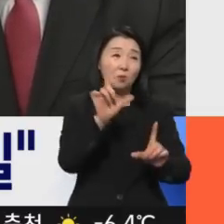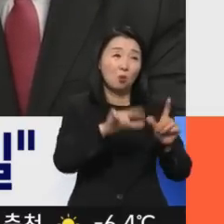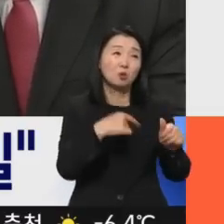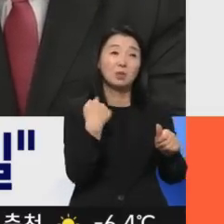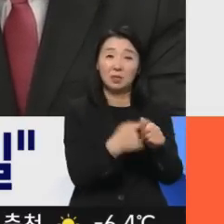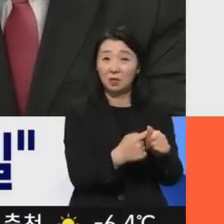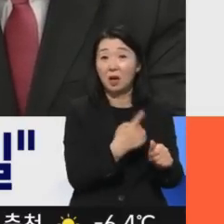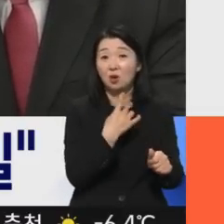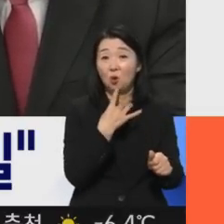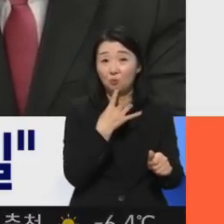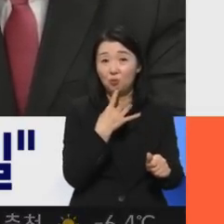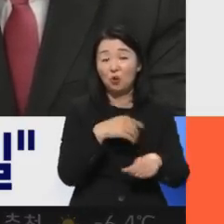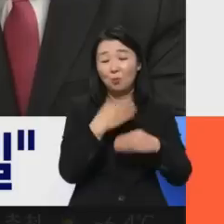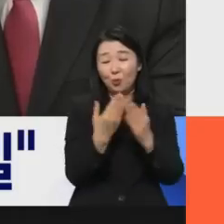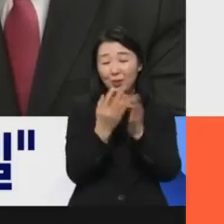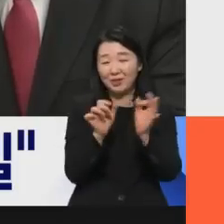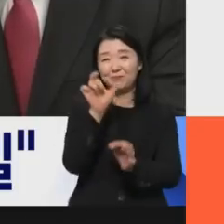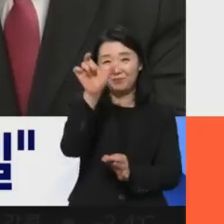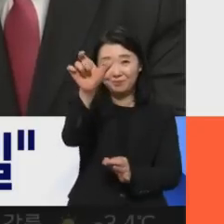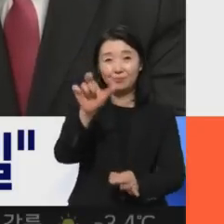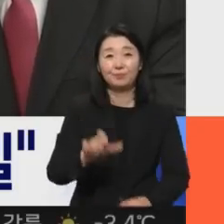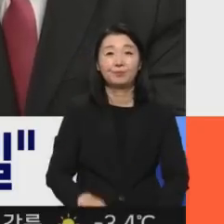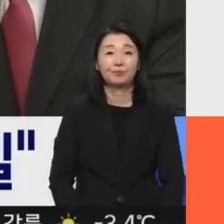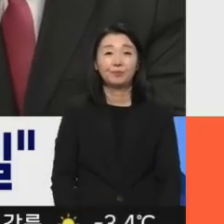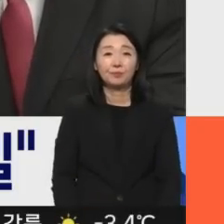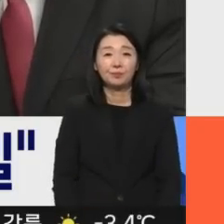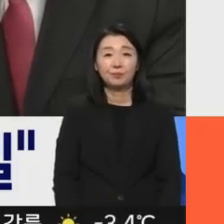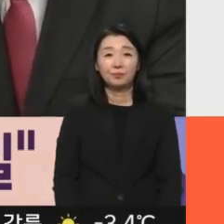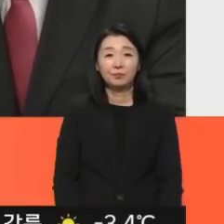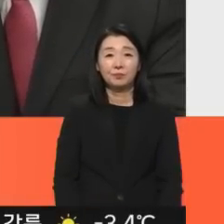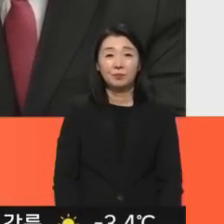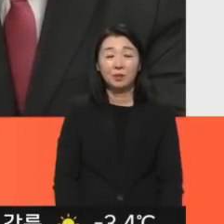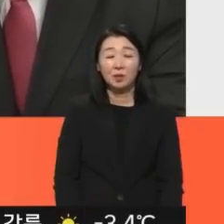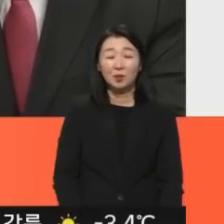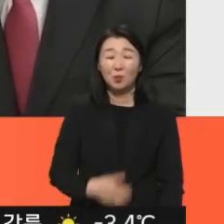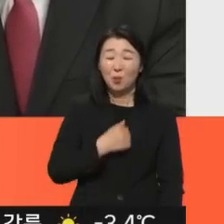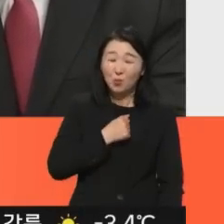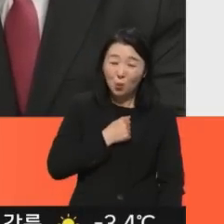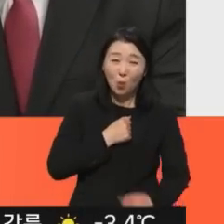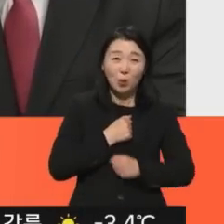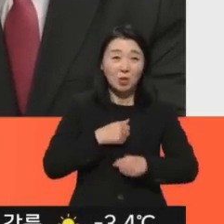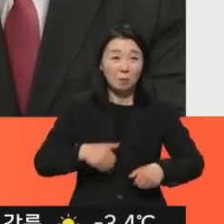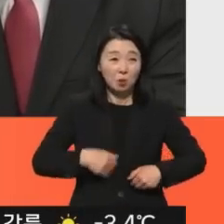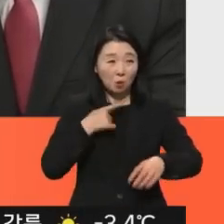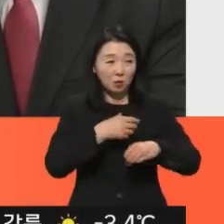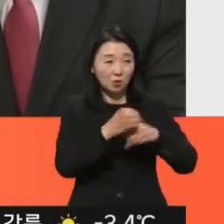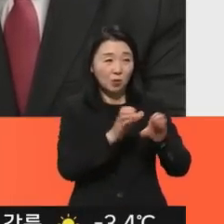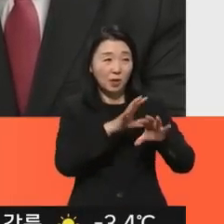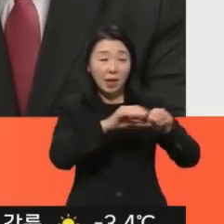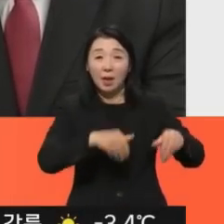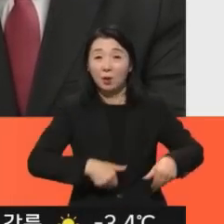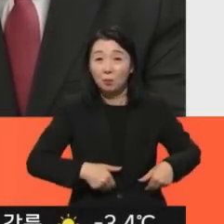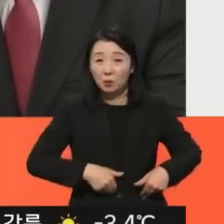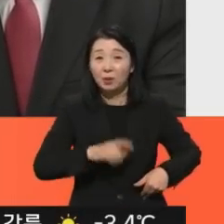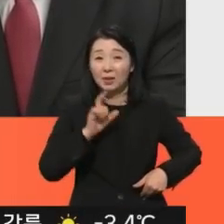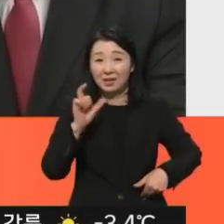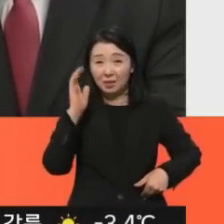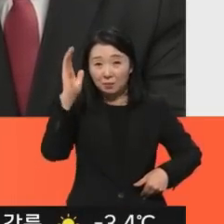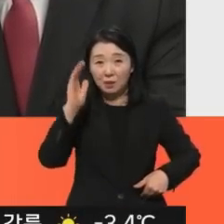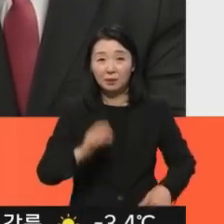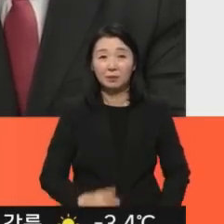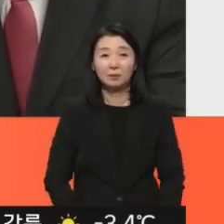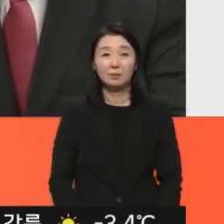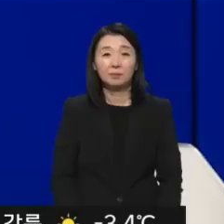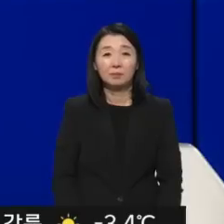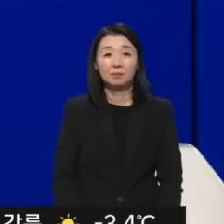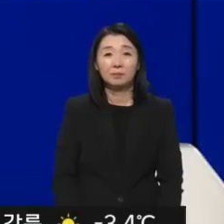것이다. 이렇게 본인의 페이스북 글에 대해서 해명했습니다. 또 경각심을 갖고 민주당에 대응해야 한다는 부분을 강조한 거라는 설명도